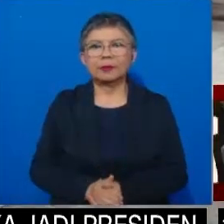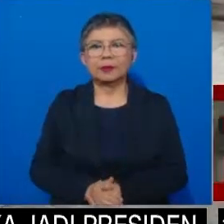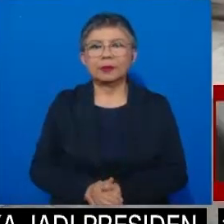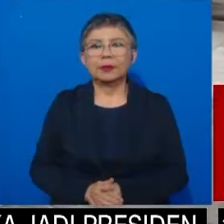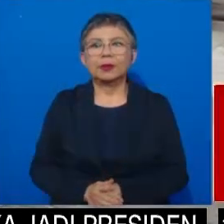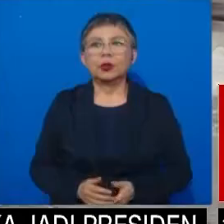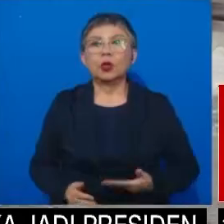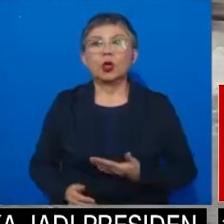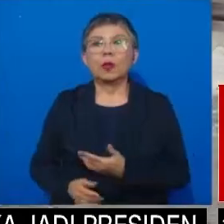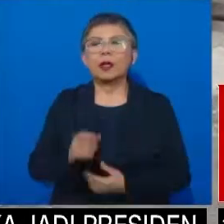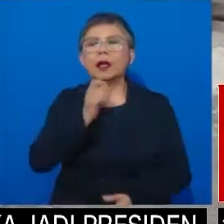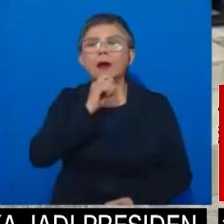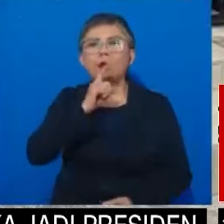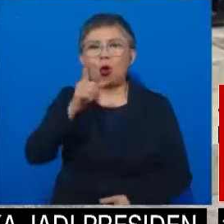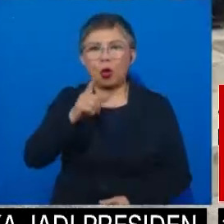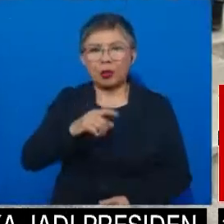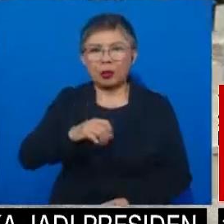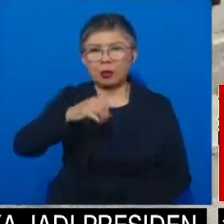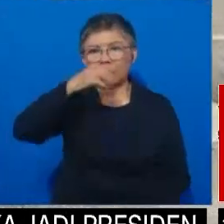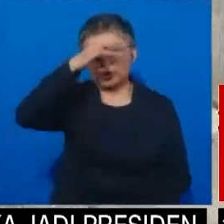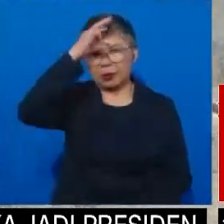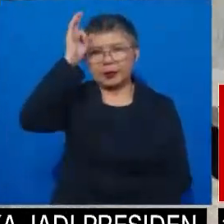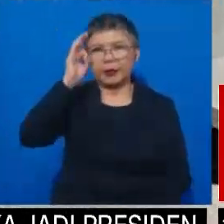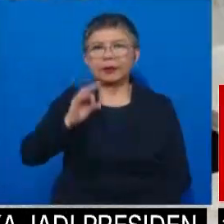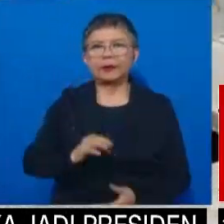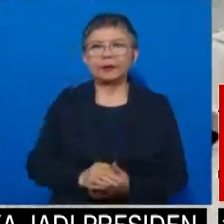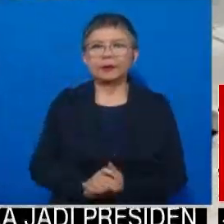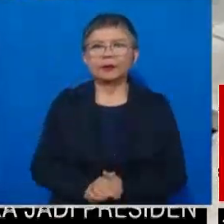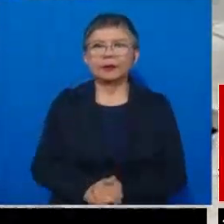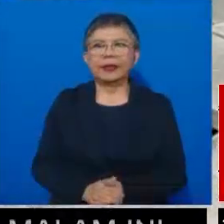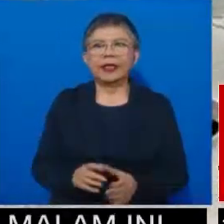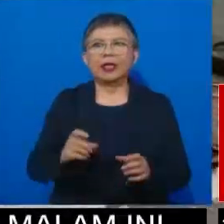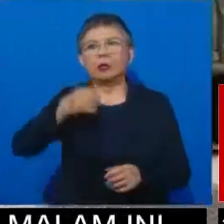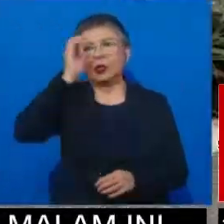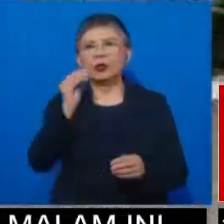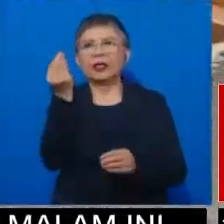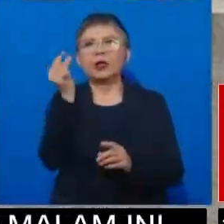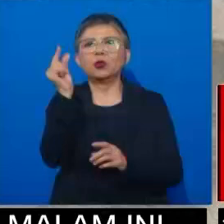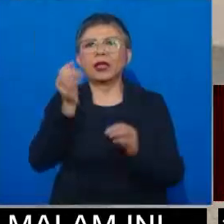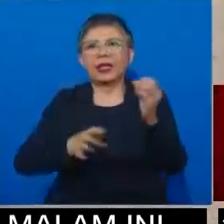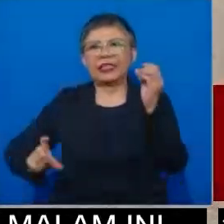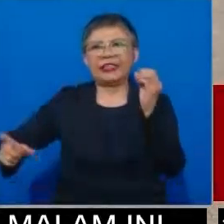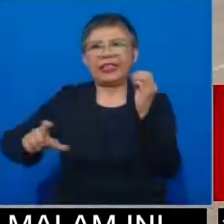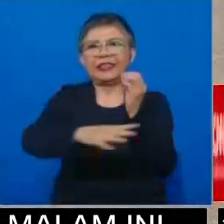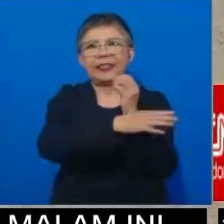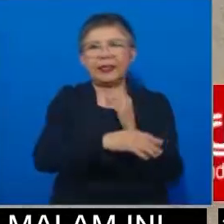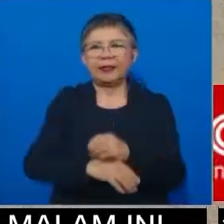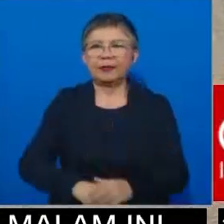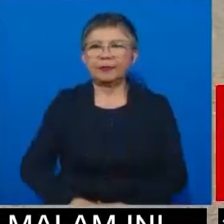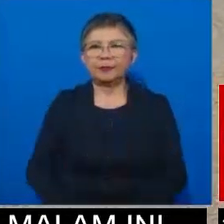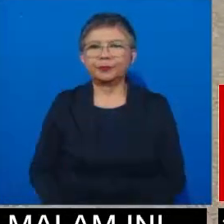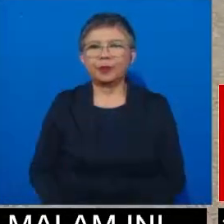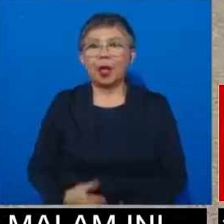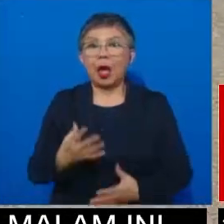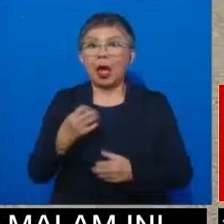kejadian ini, korban sudah melaporkan kejadian tersebut ke pihak kepolisian dari Polsek Cilincing, Jakarta Utara untuk ditindaklanjuti. Warga